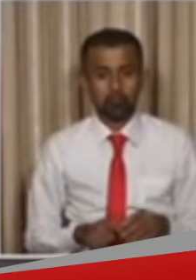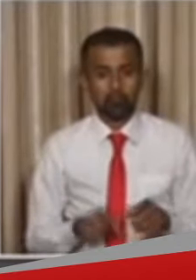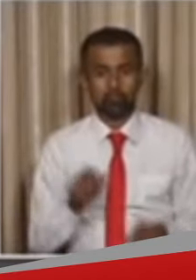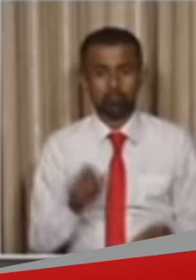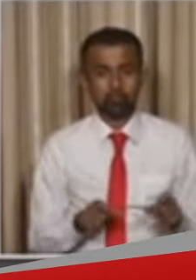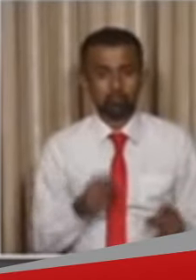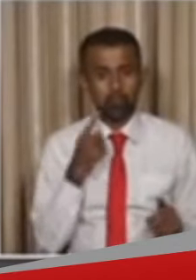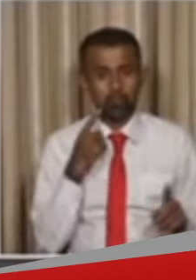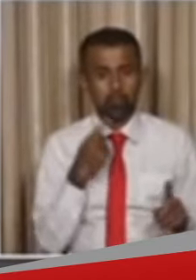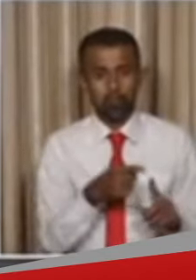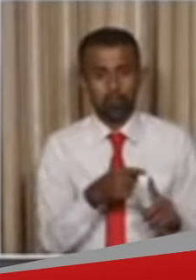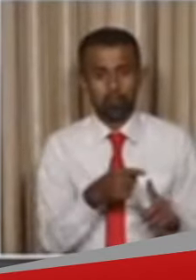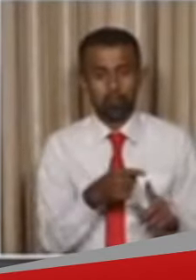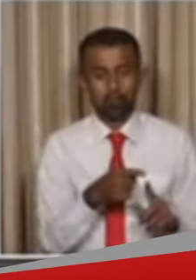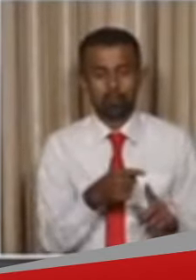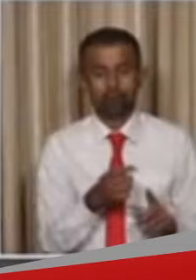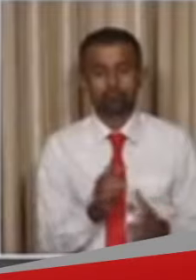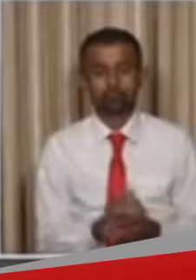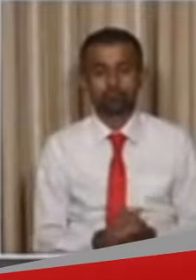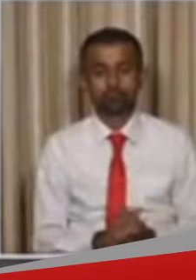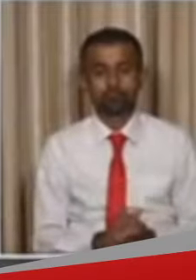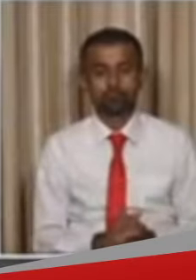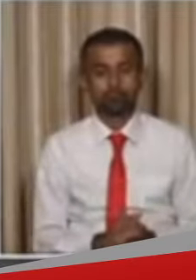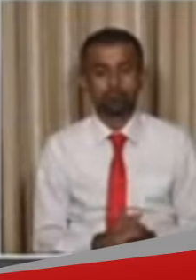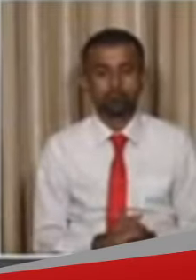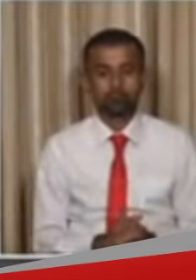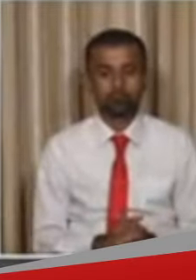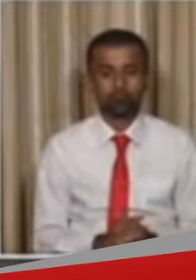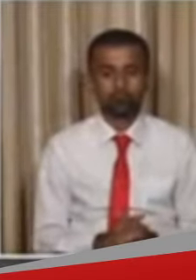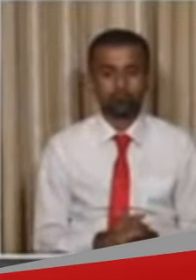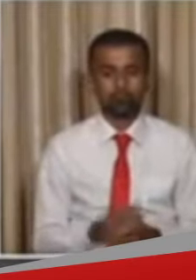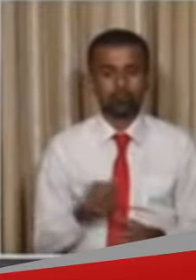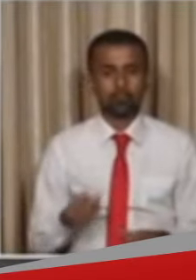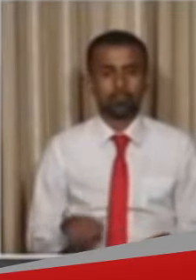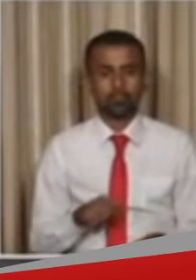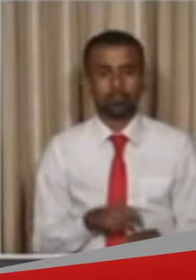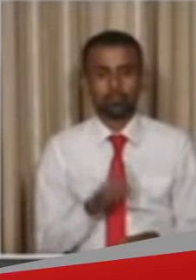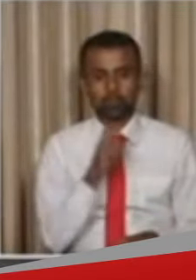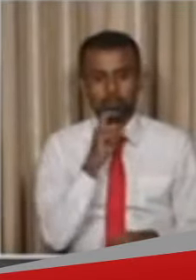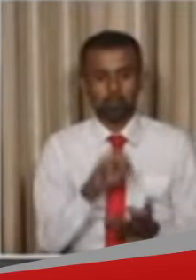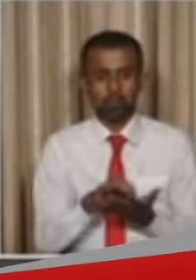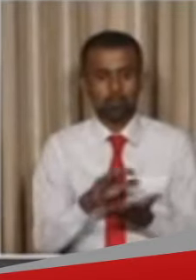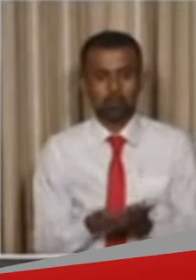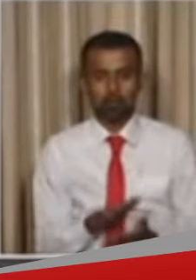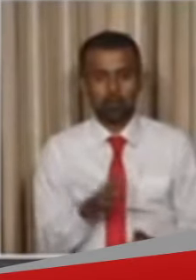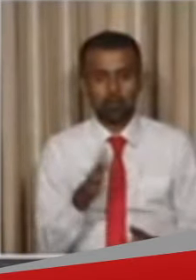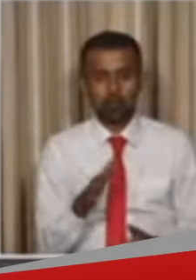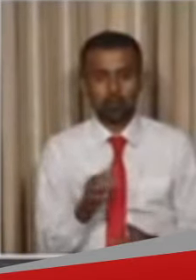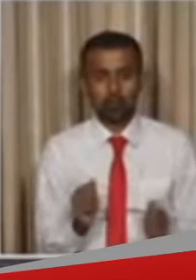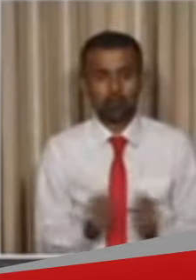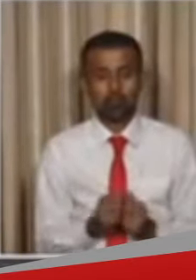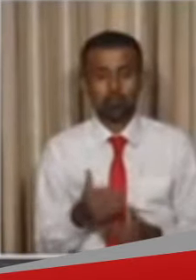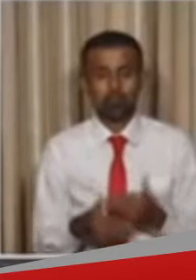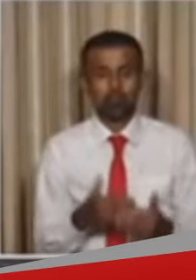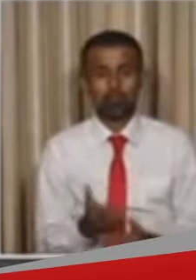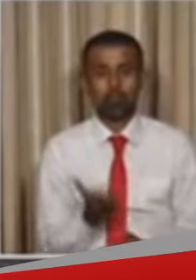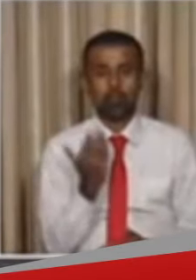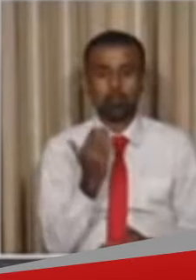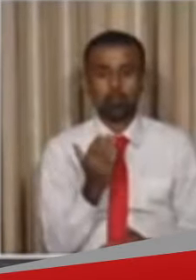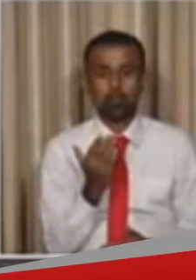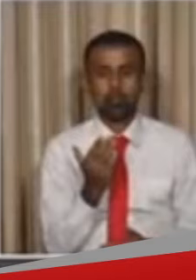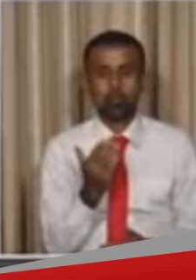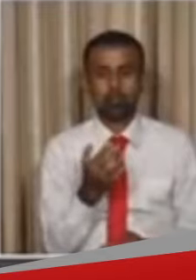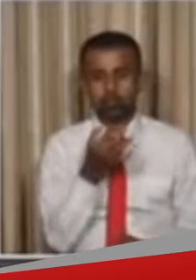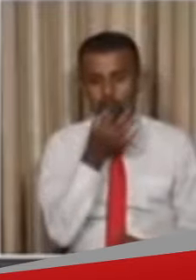සම්බන්ධව දැන් මේ මොහොතේ අධිකරණ තීන්දුවක් තිබුණට ක්‍රියාත්මක වෙන්නේ කොහොමද? දැන්